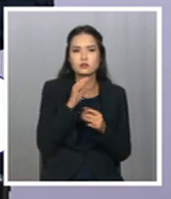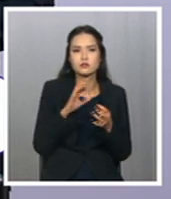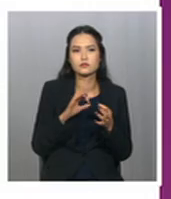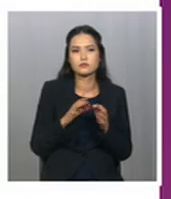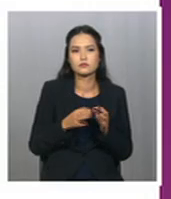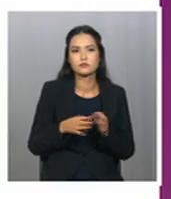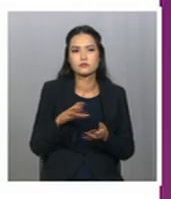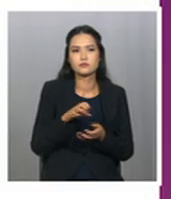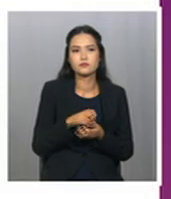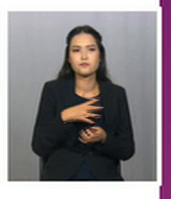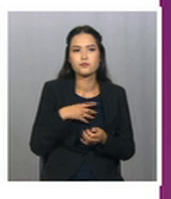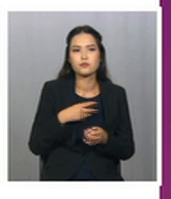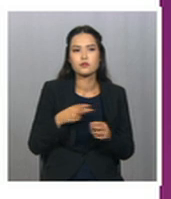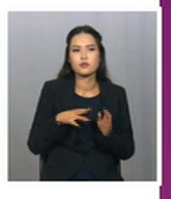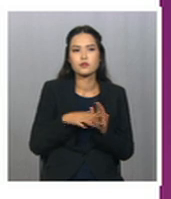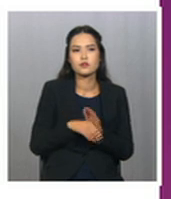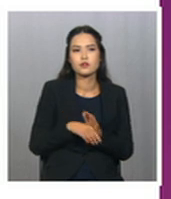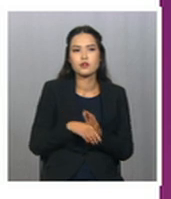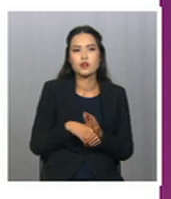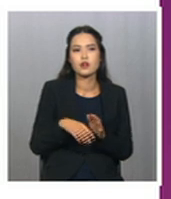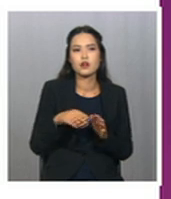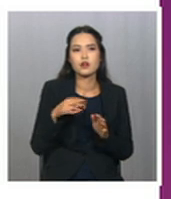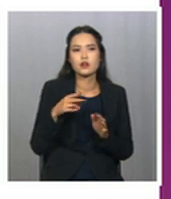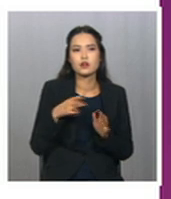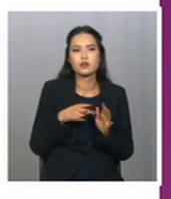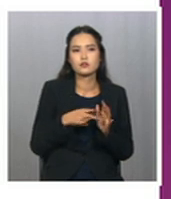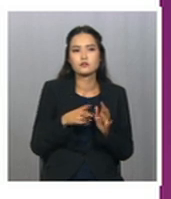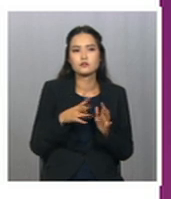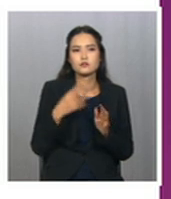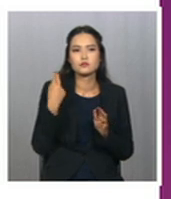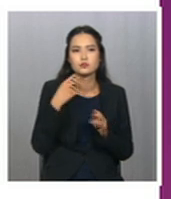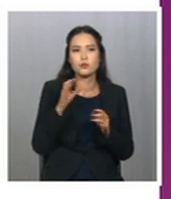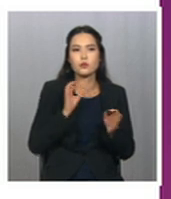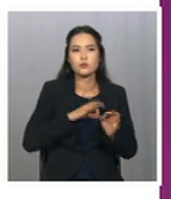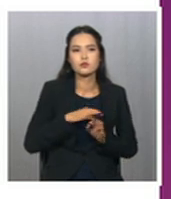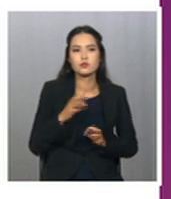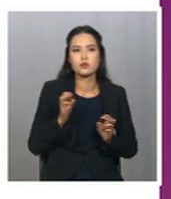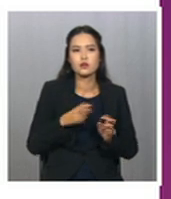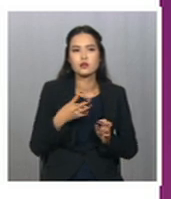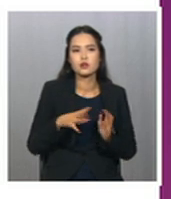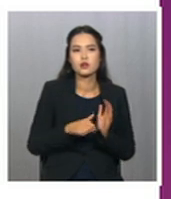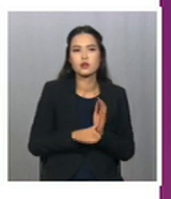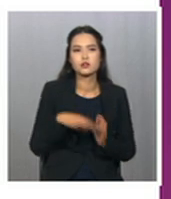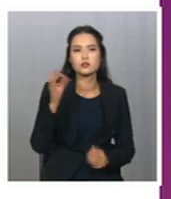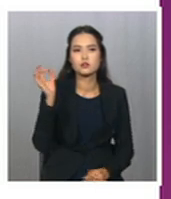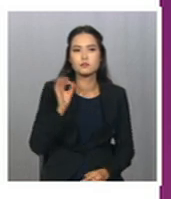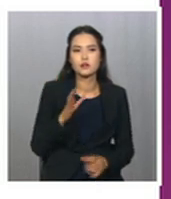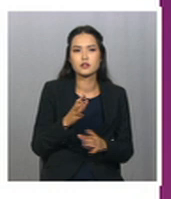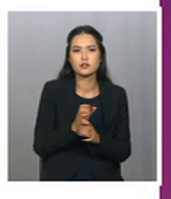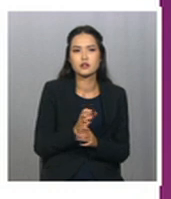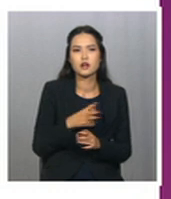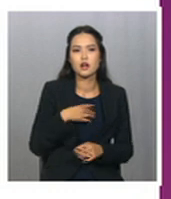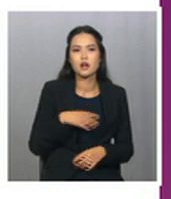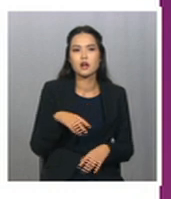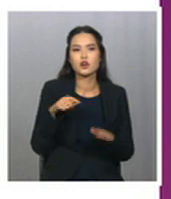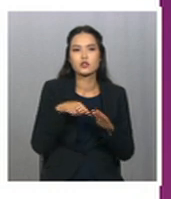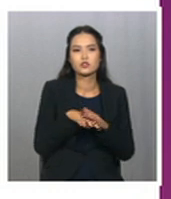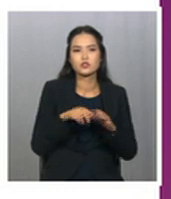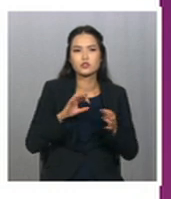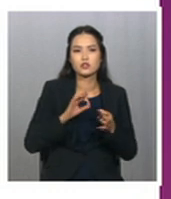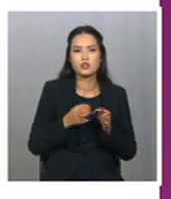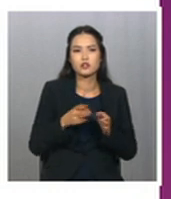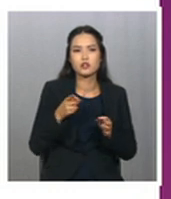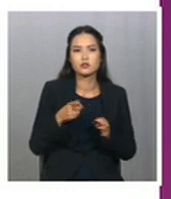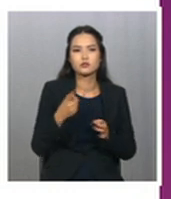табылған еді. Осы жылдары Америка Құрама Штатының өнеркәсіп өндірісі 46%-ға қысқарады, ал ішкі жалпы өнімі